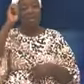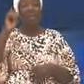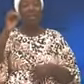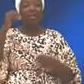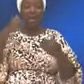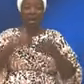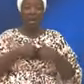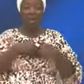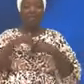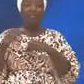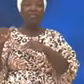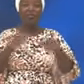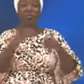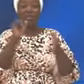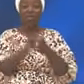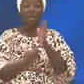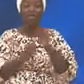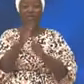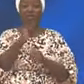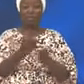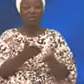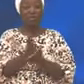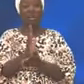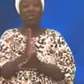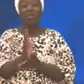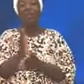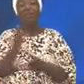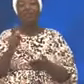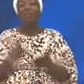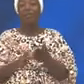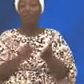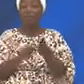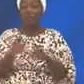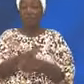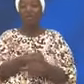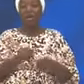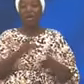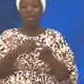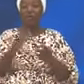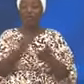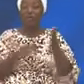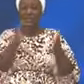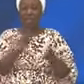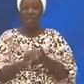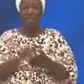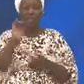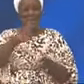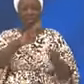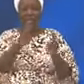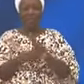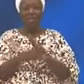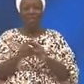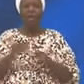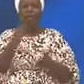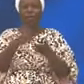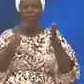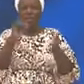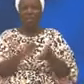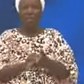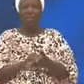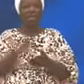et la justice c'est quoi labrie s'est repenti c'est quoi il a